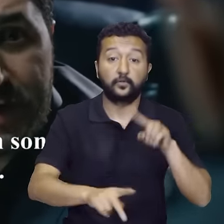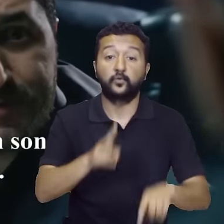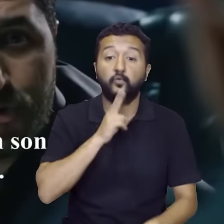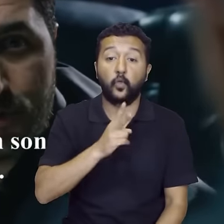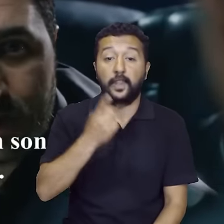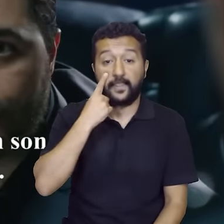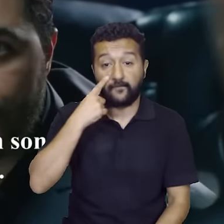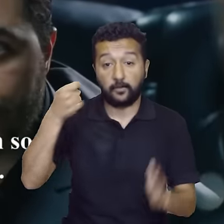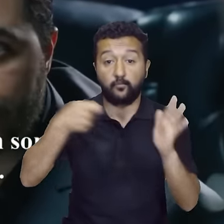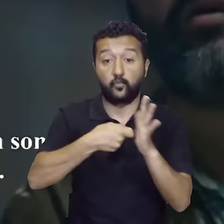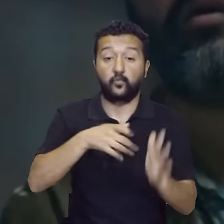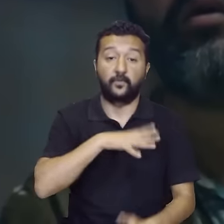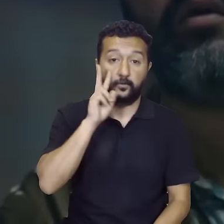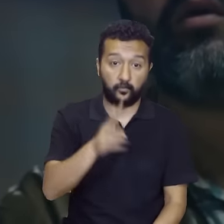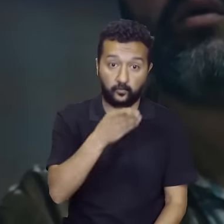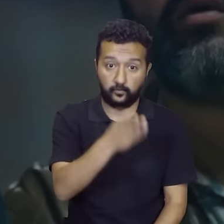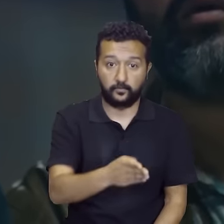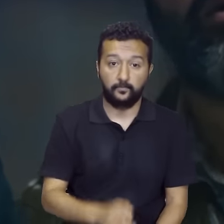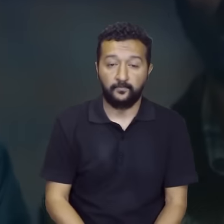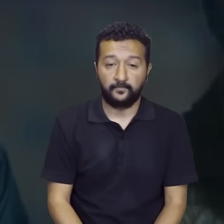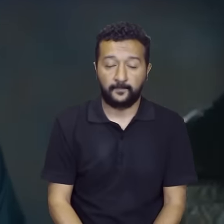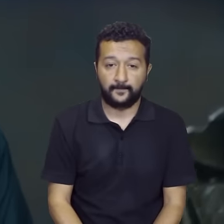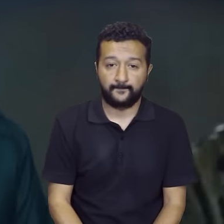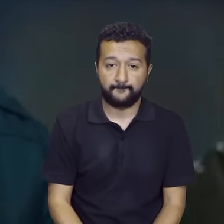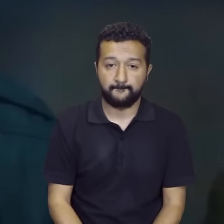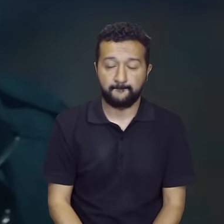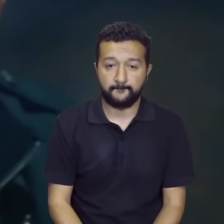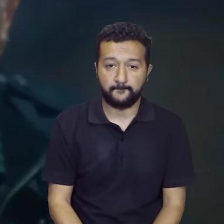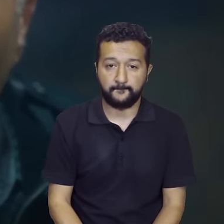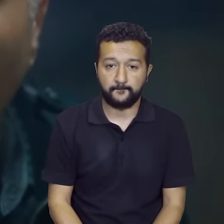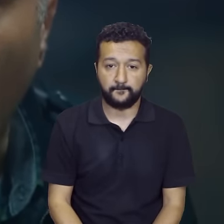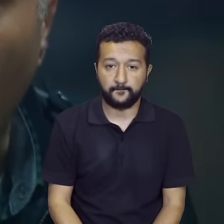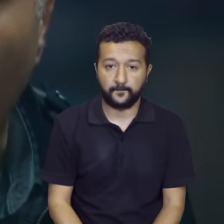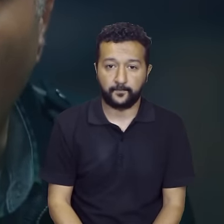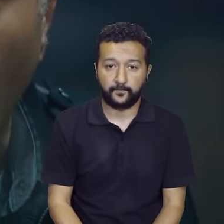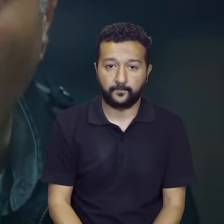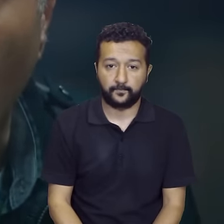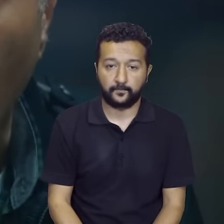son devlet mührü var, görüyorsun. Şener dikkatle bakarak eğildi.